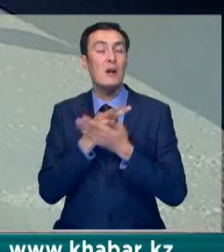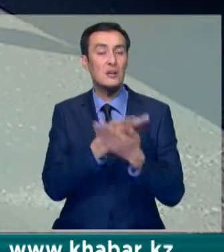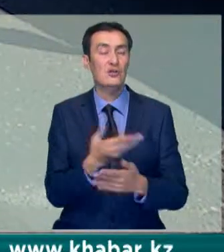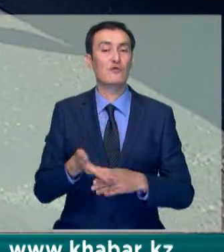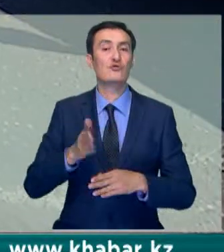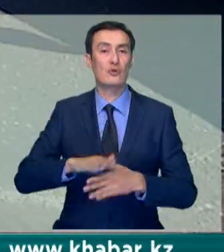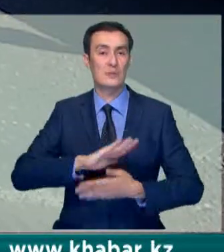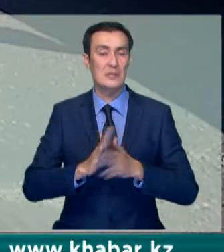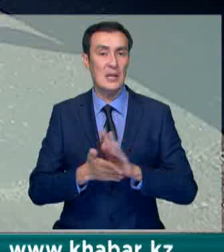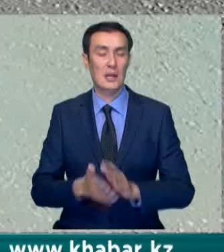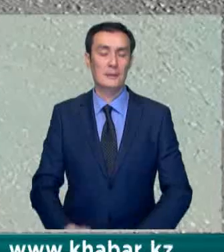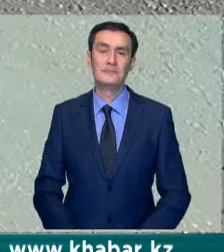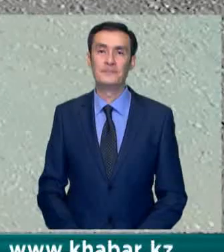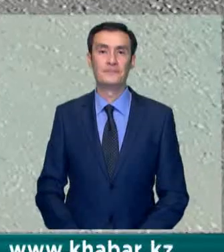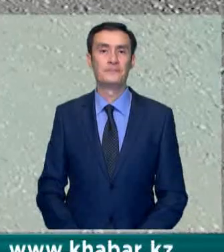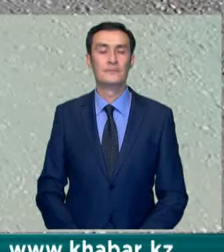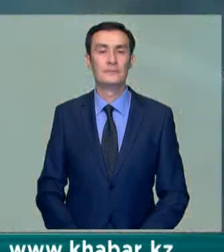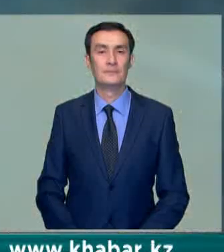тяжелом состоянии.